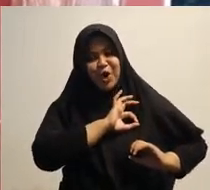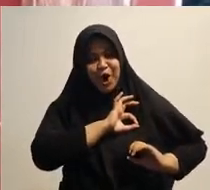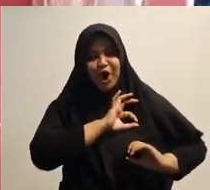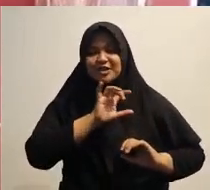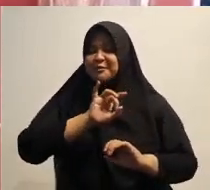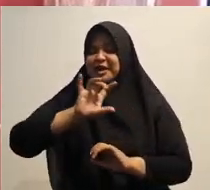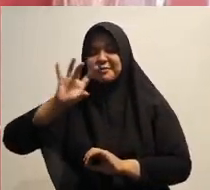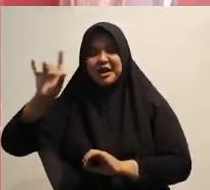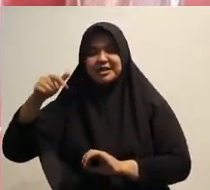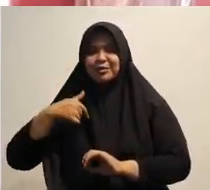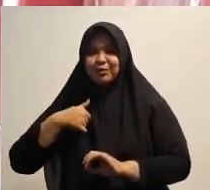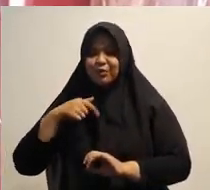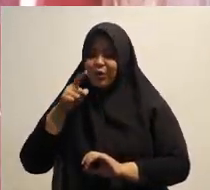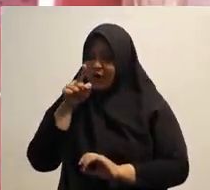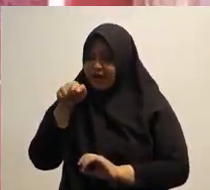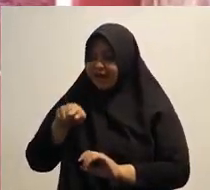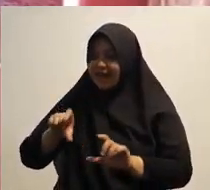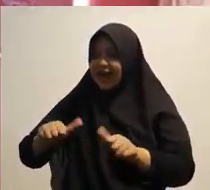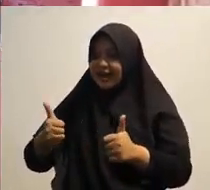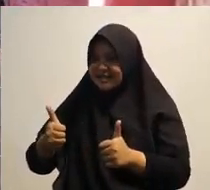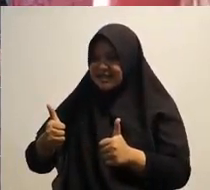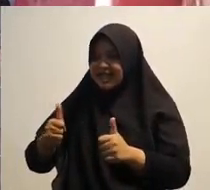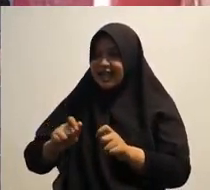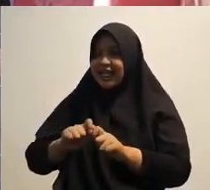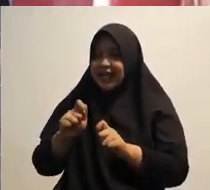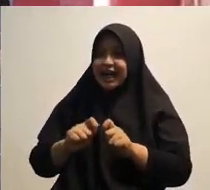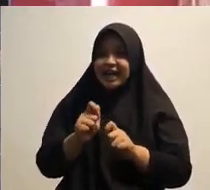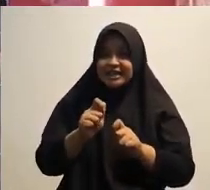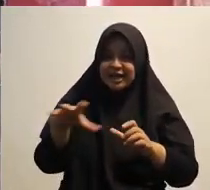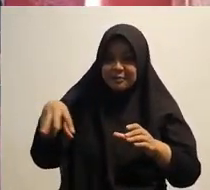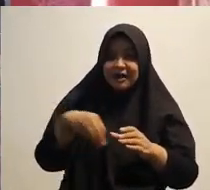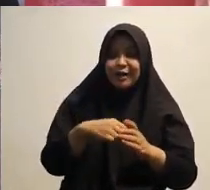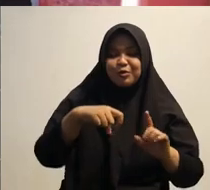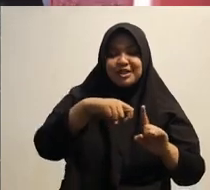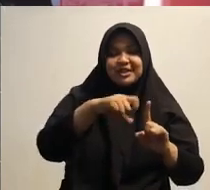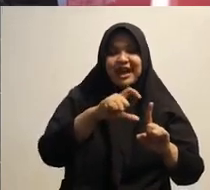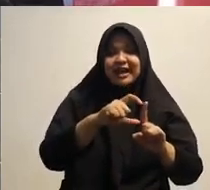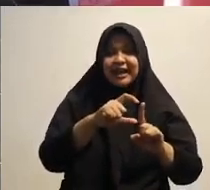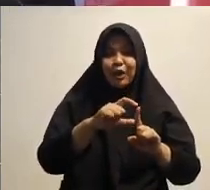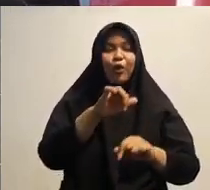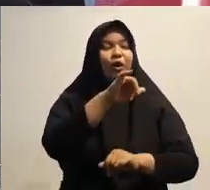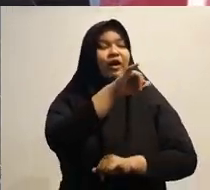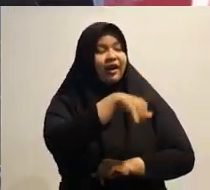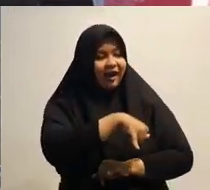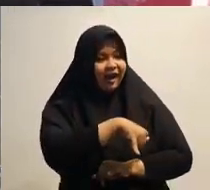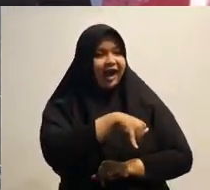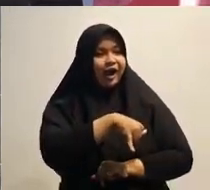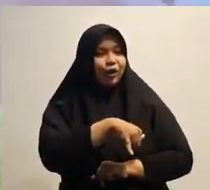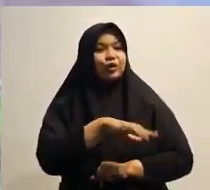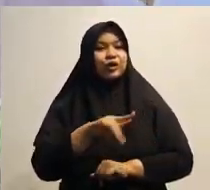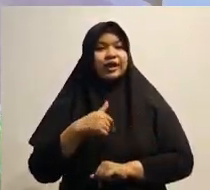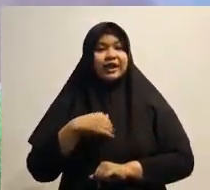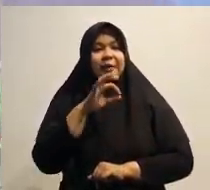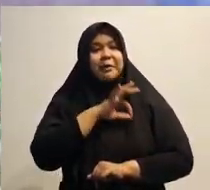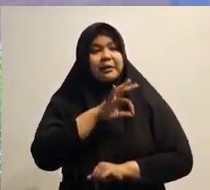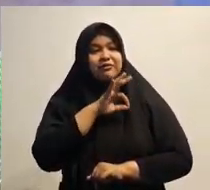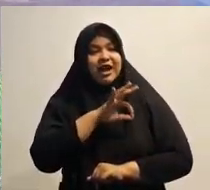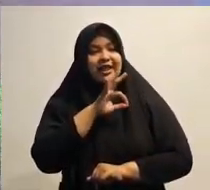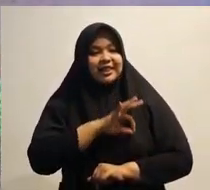Ada bros, macam-macam. Oh, ini hasil kerajinan teman-teman yang bergabung di KDB. Iya.